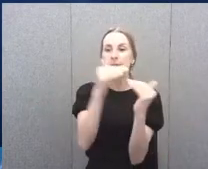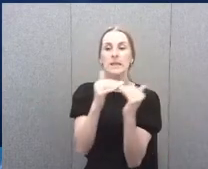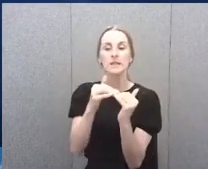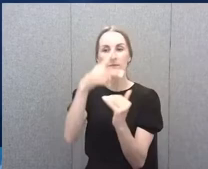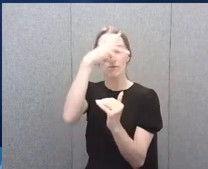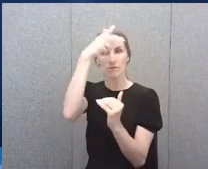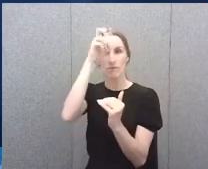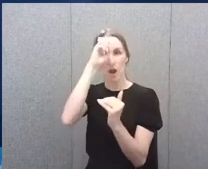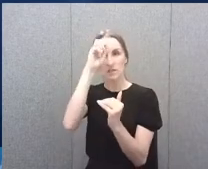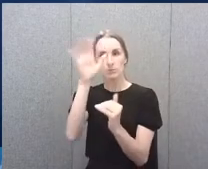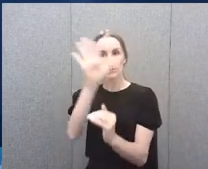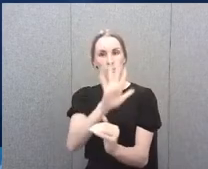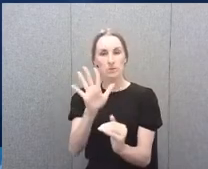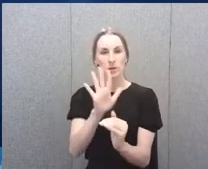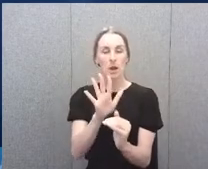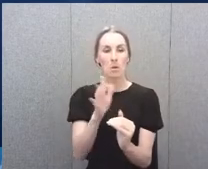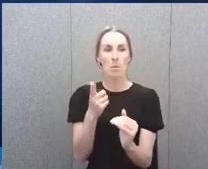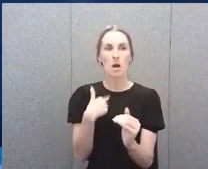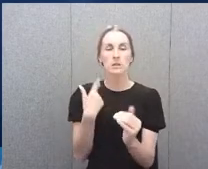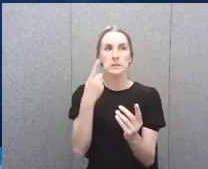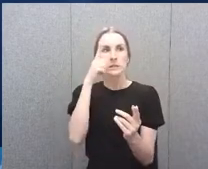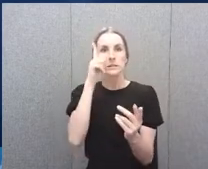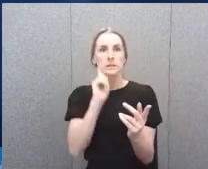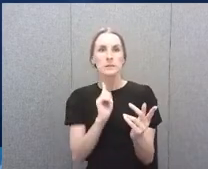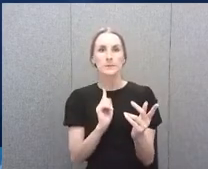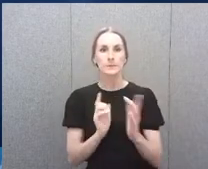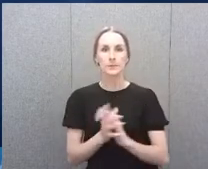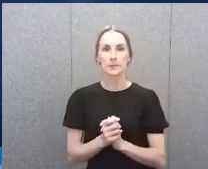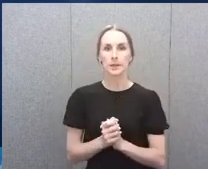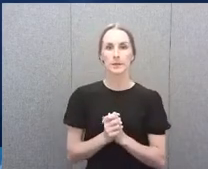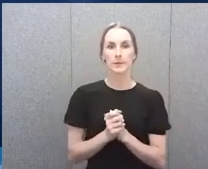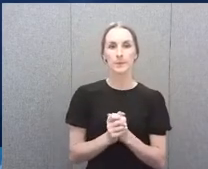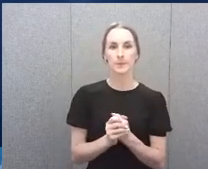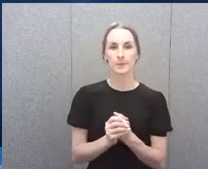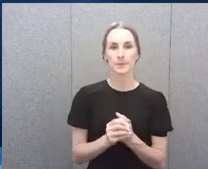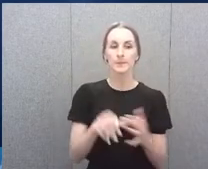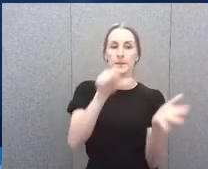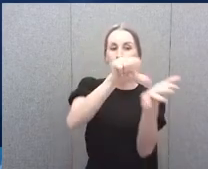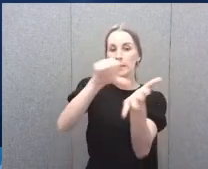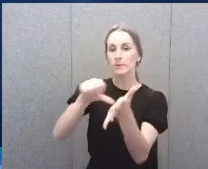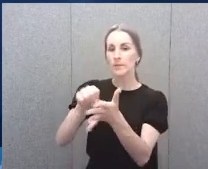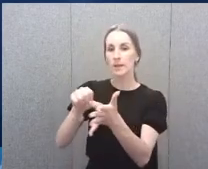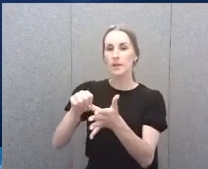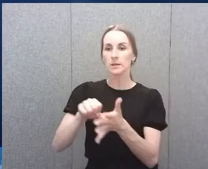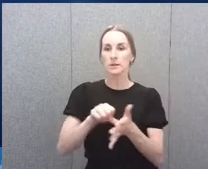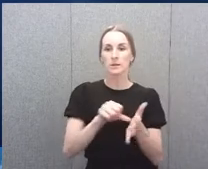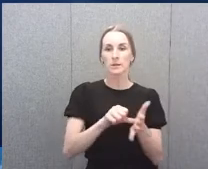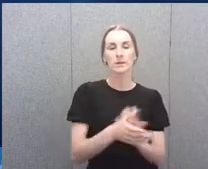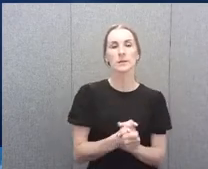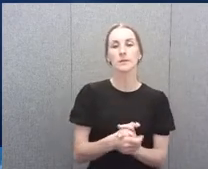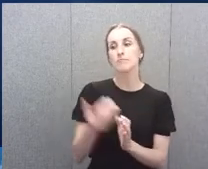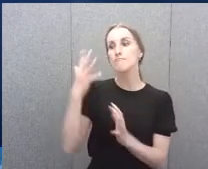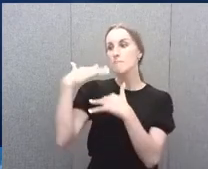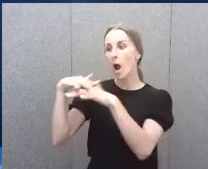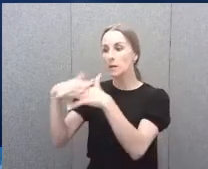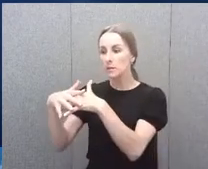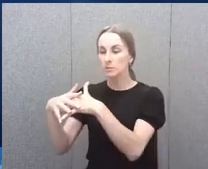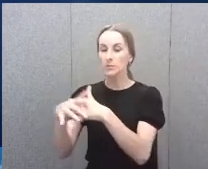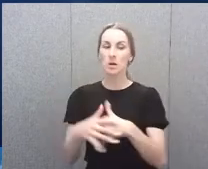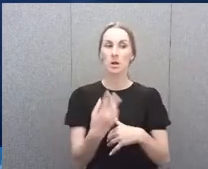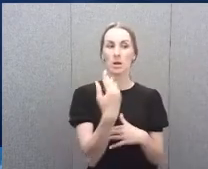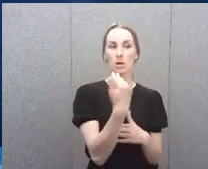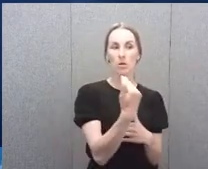стране. И поэтому женщины – это надежда. Через участие женщины может прийти